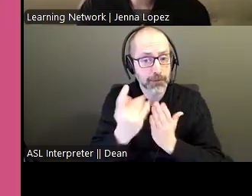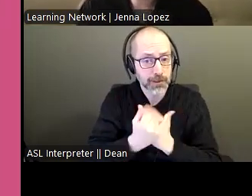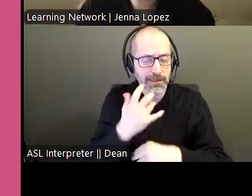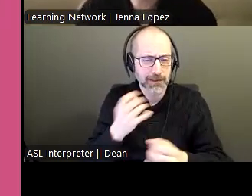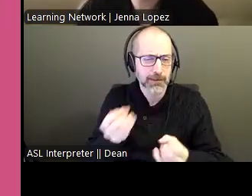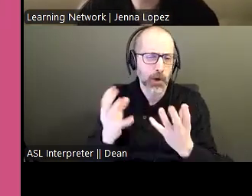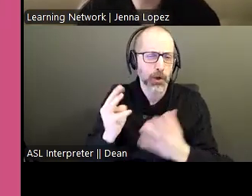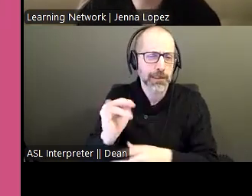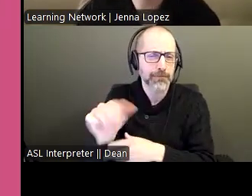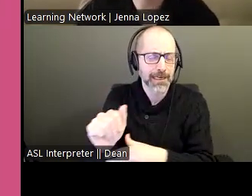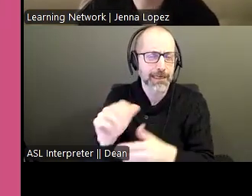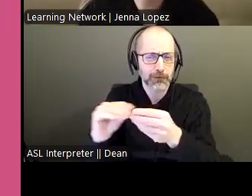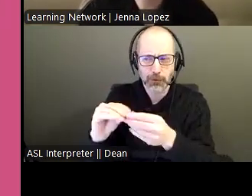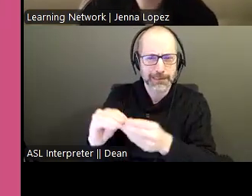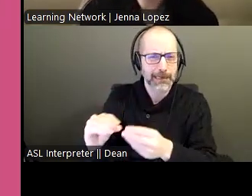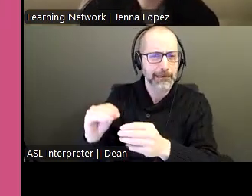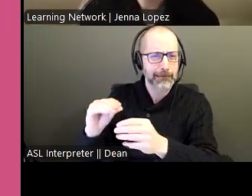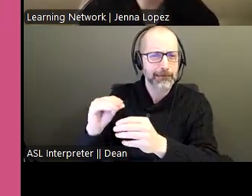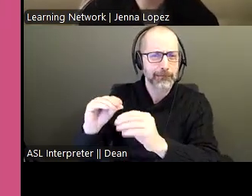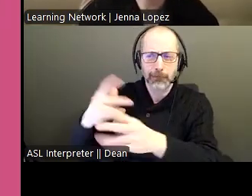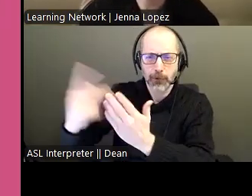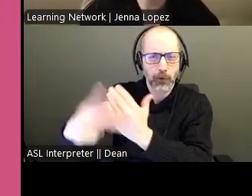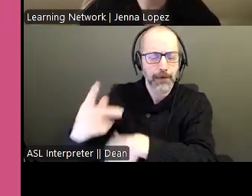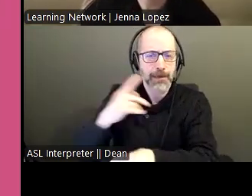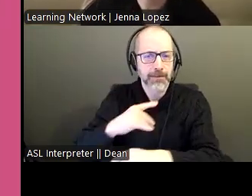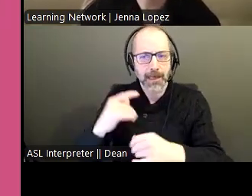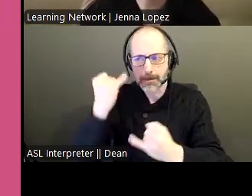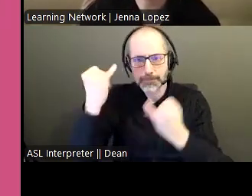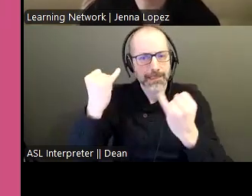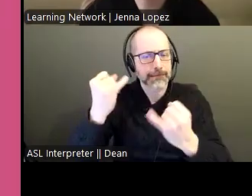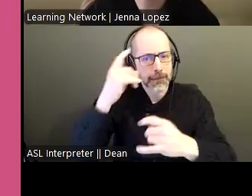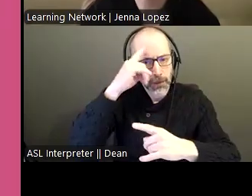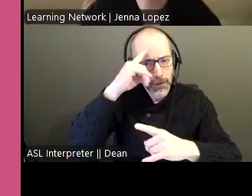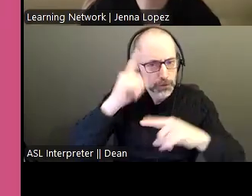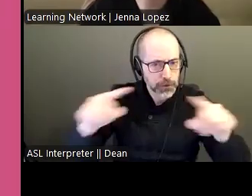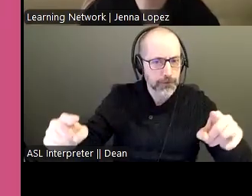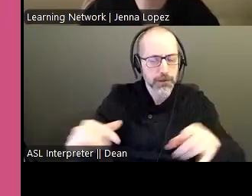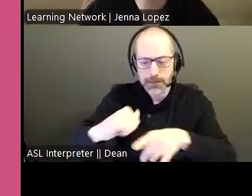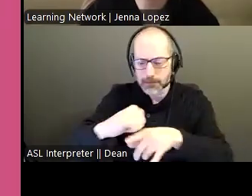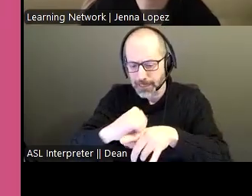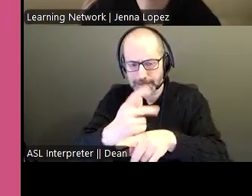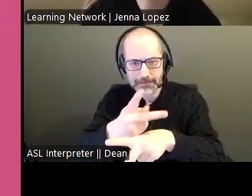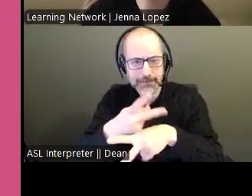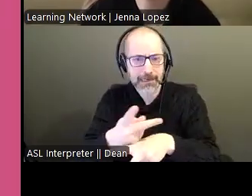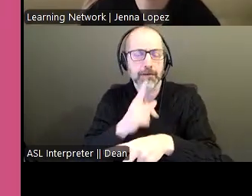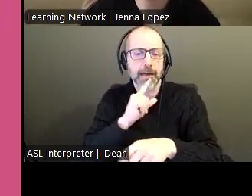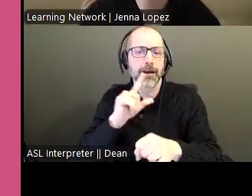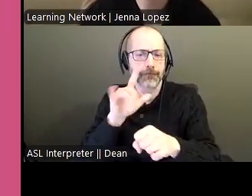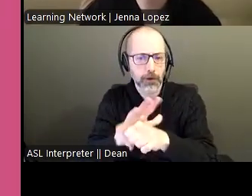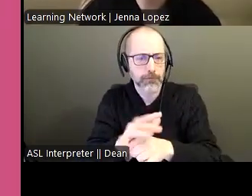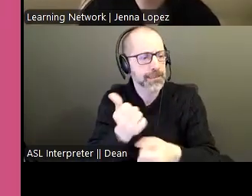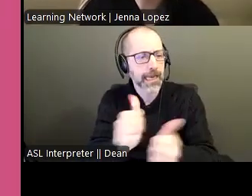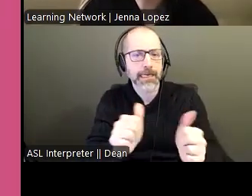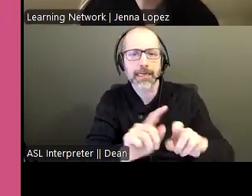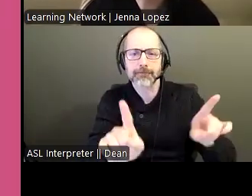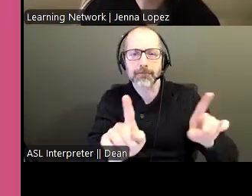Autism, une initiative de narration multimédia qui réinvente de manière plutôt collaborative, la neurodiversité, les pratiques et les soins